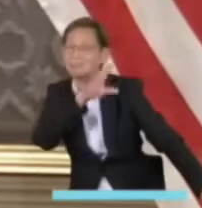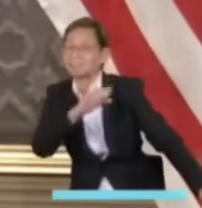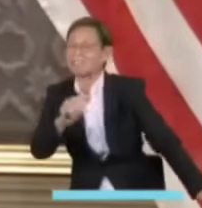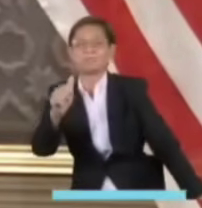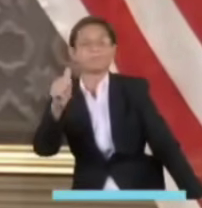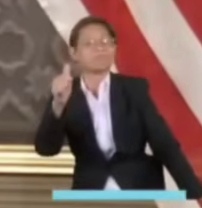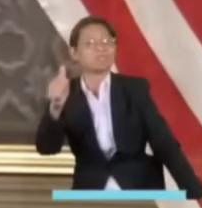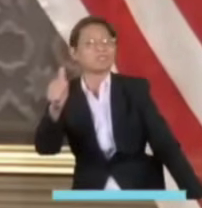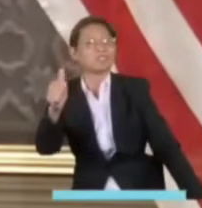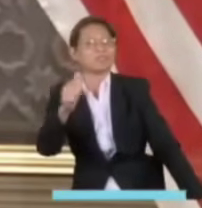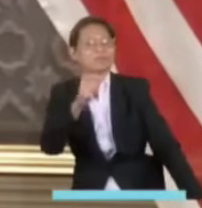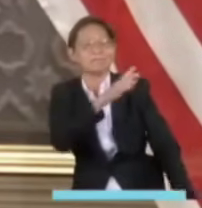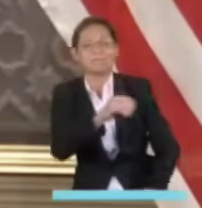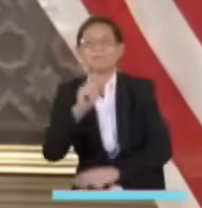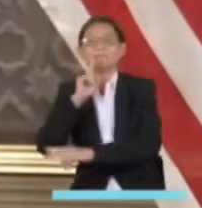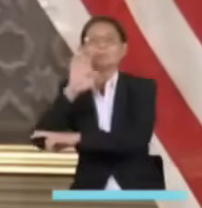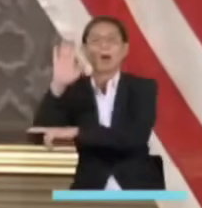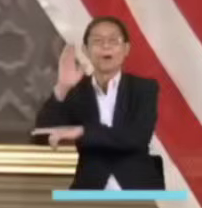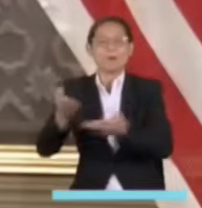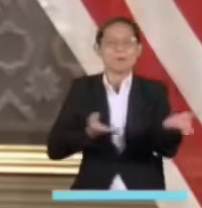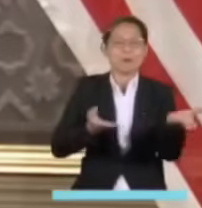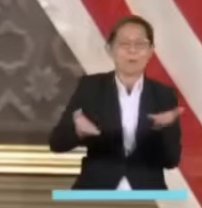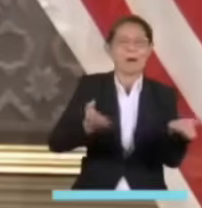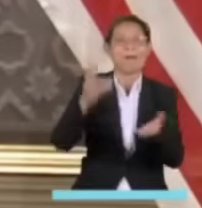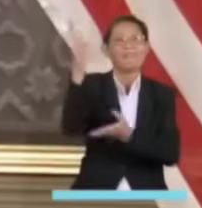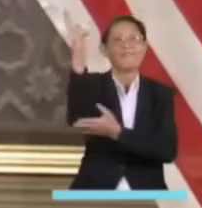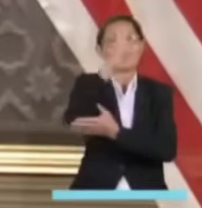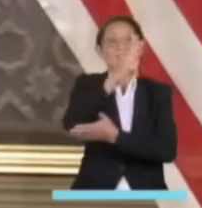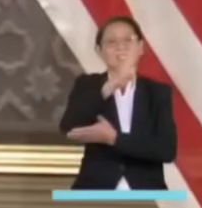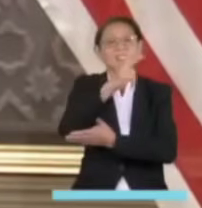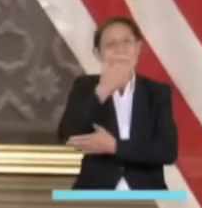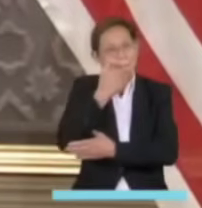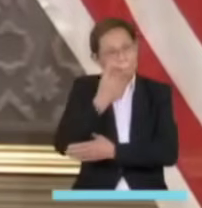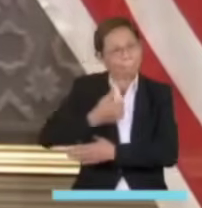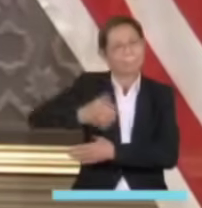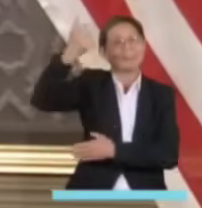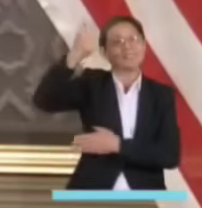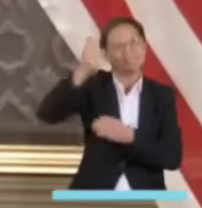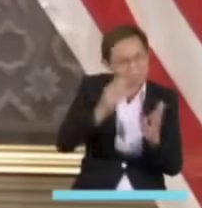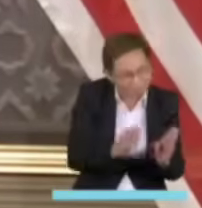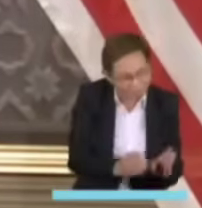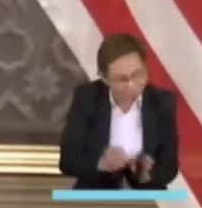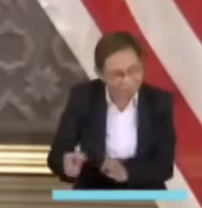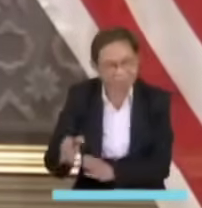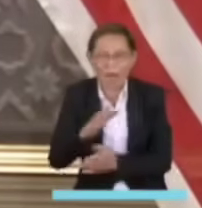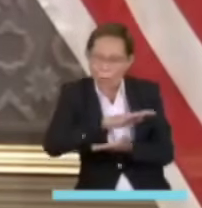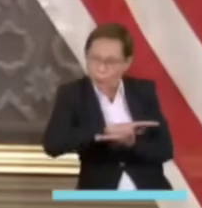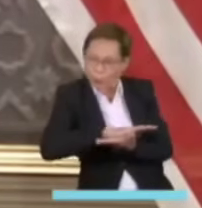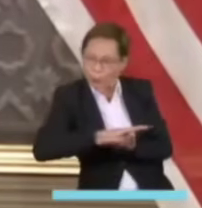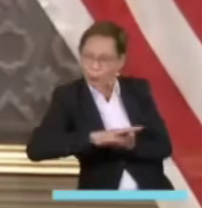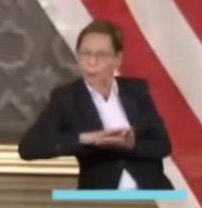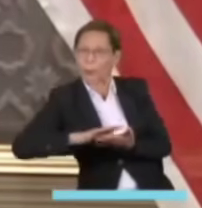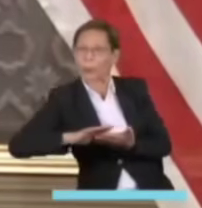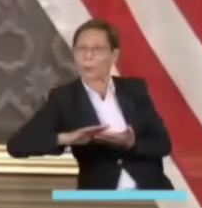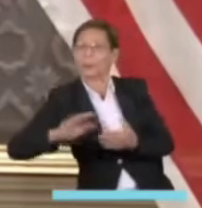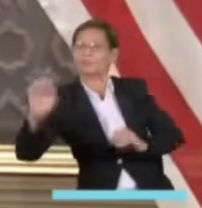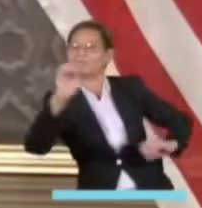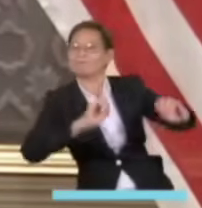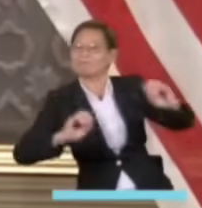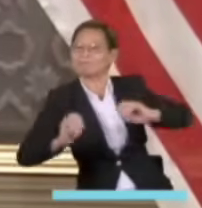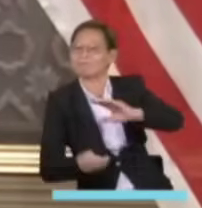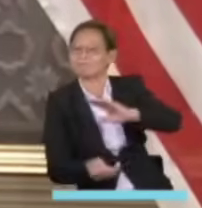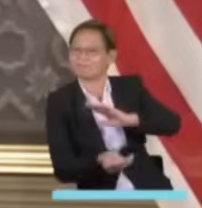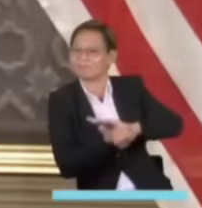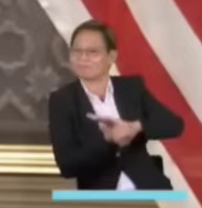baik, serta menjamin perkhidmatan awam yang lebih teratur, bersih dari